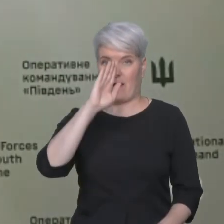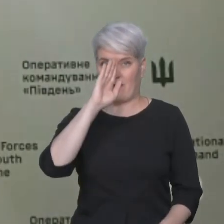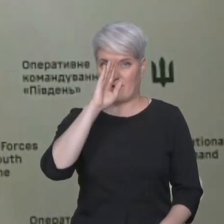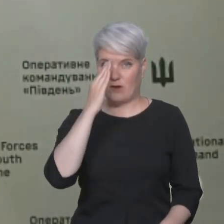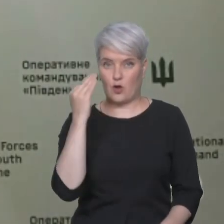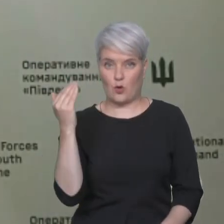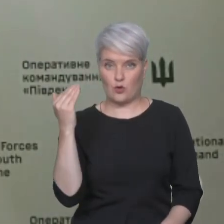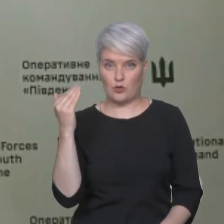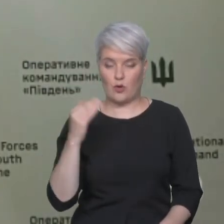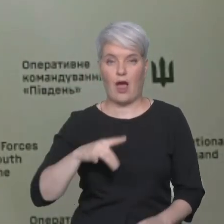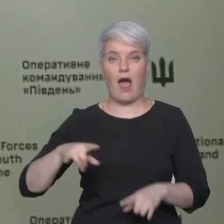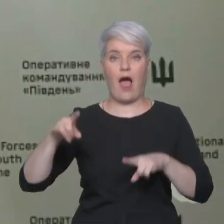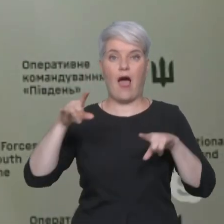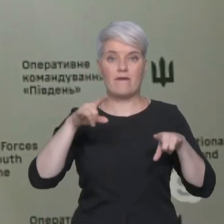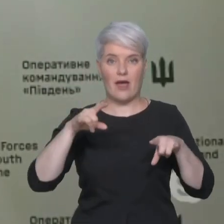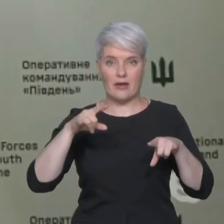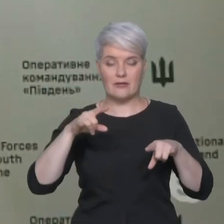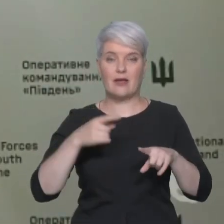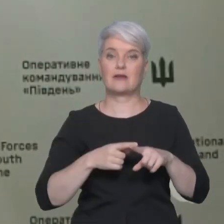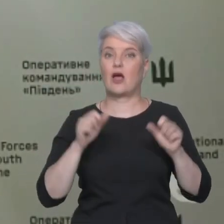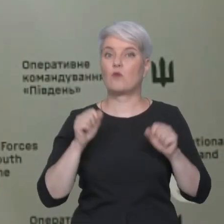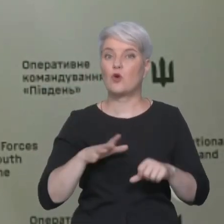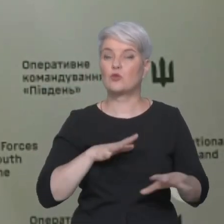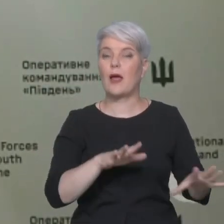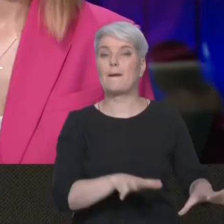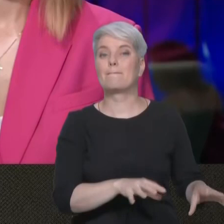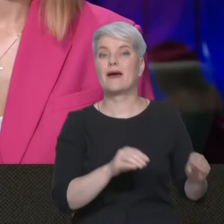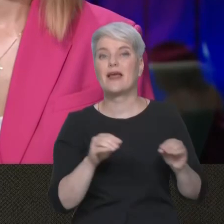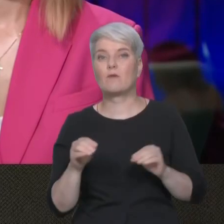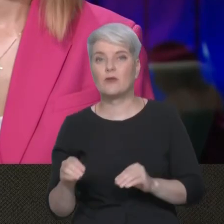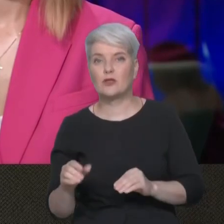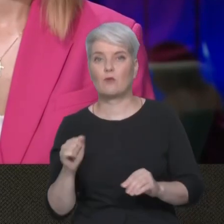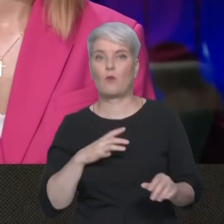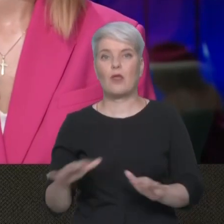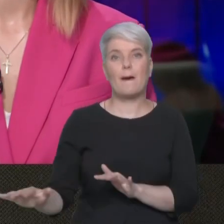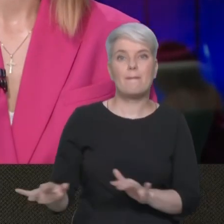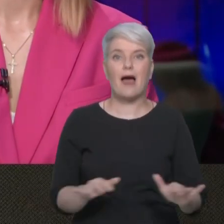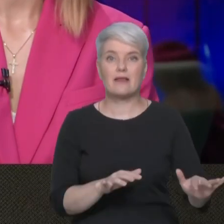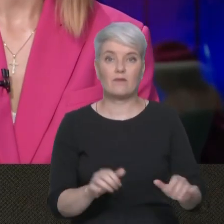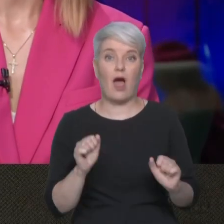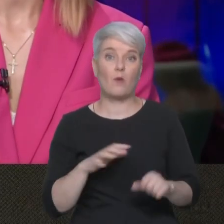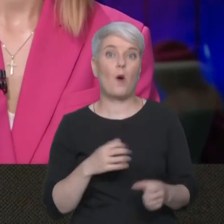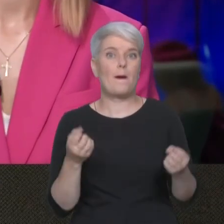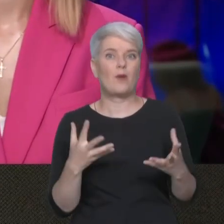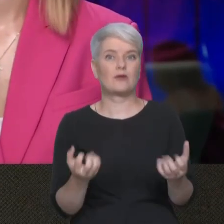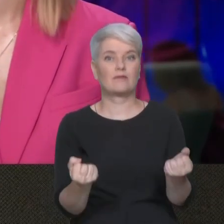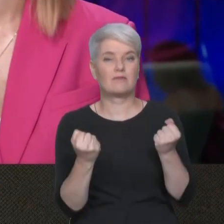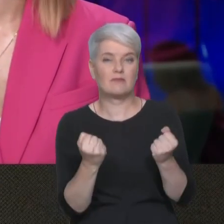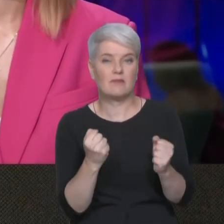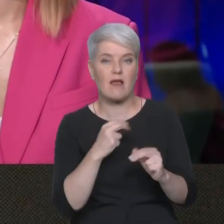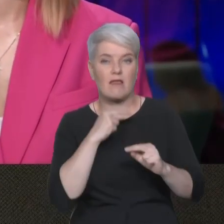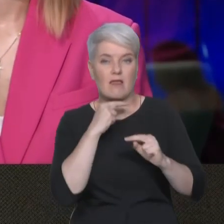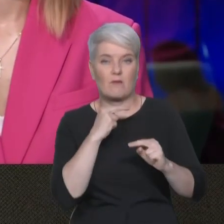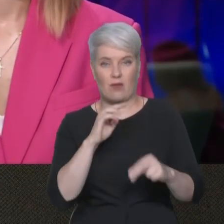авіації. Це може бути як переміщення і якісь маневри, так і просто тримання у напрузі, тому що